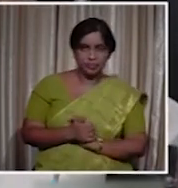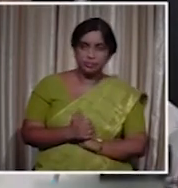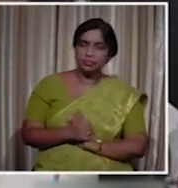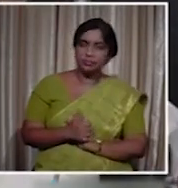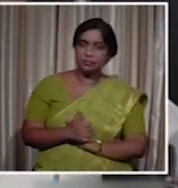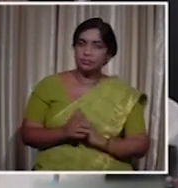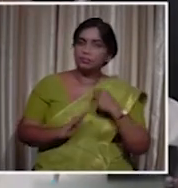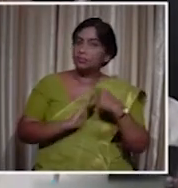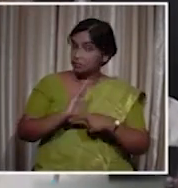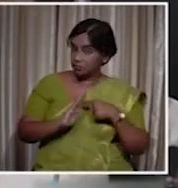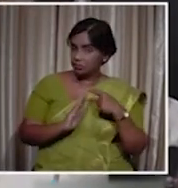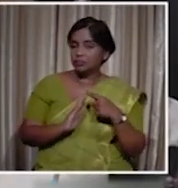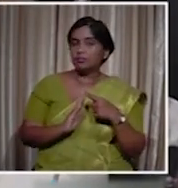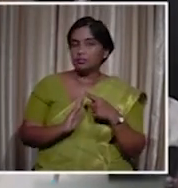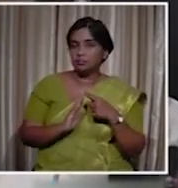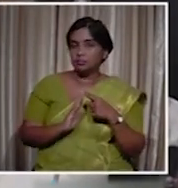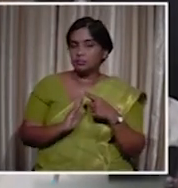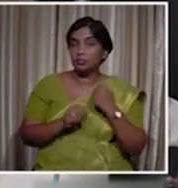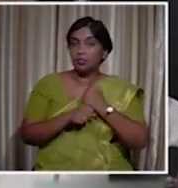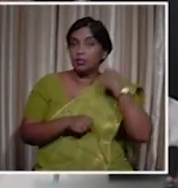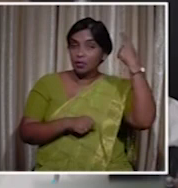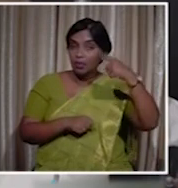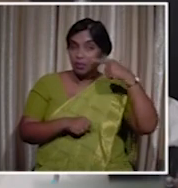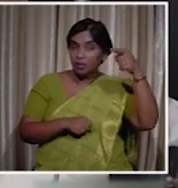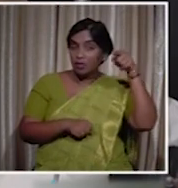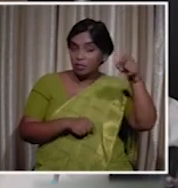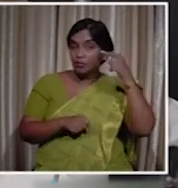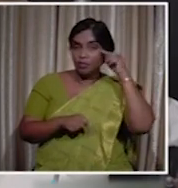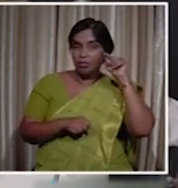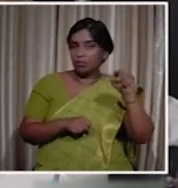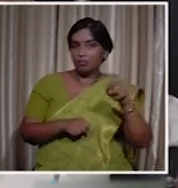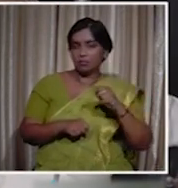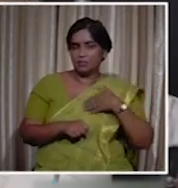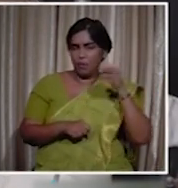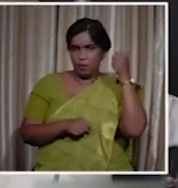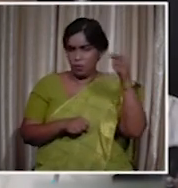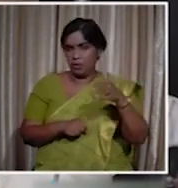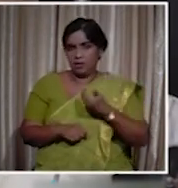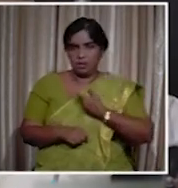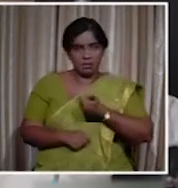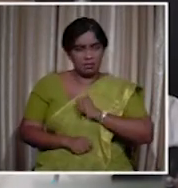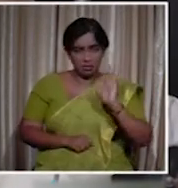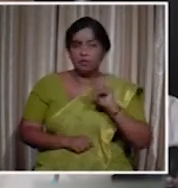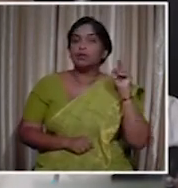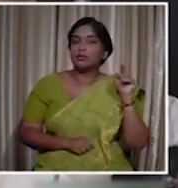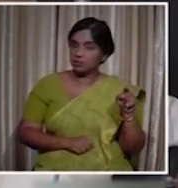මේ රටේ ගෝල් ෆේස් පිට්ටනිය උනේ සිද්ධිය මම හෙලා දැකලා තියෙනවා. ඒ නිසා